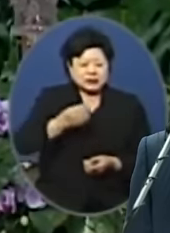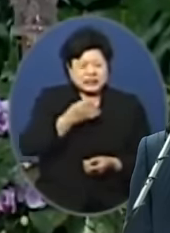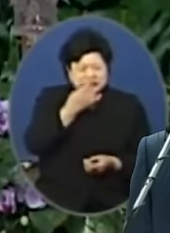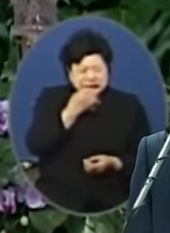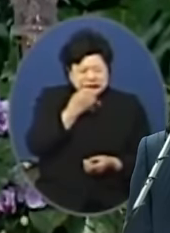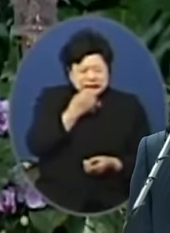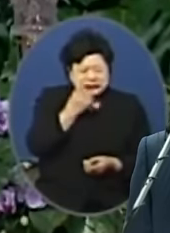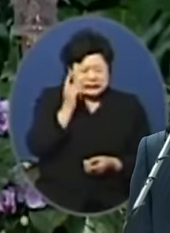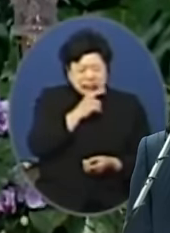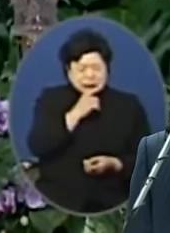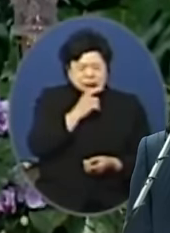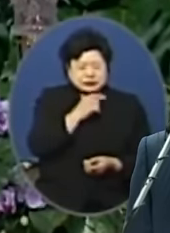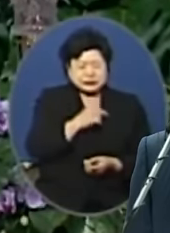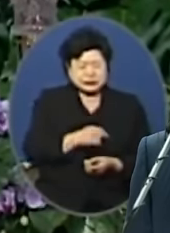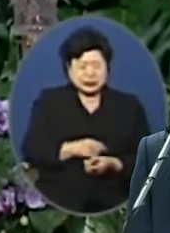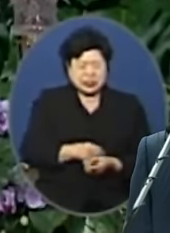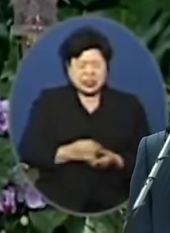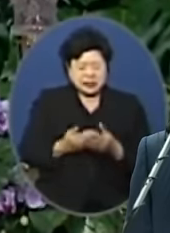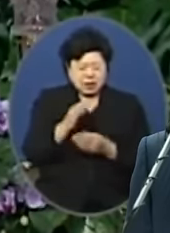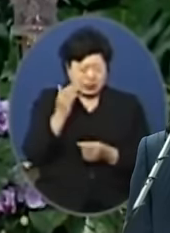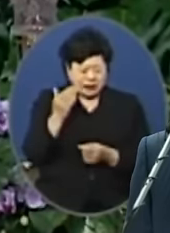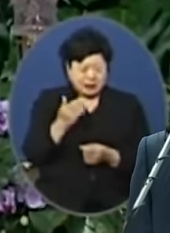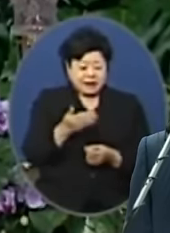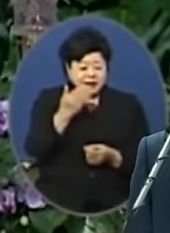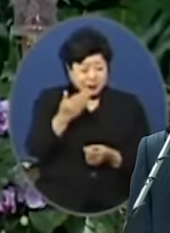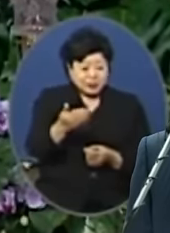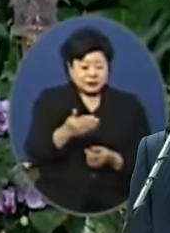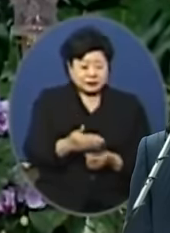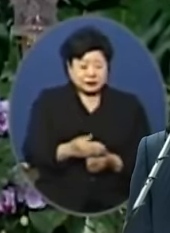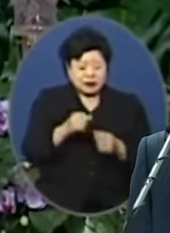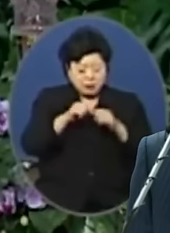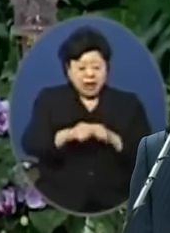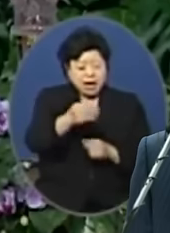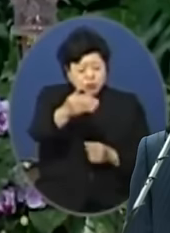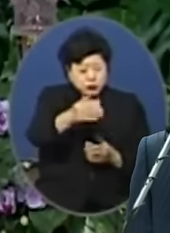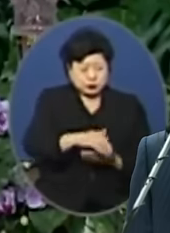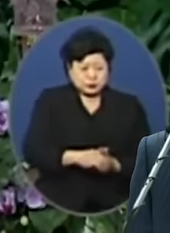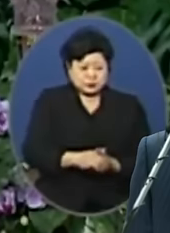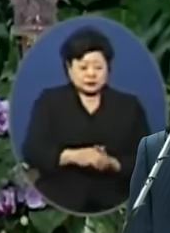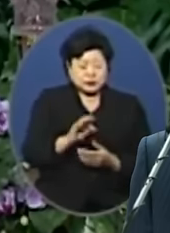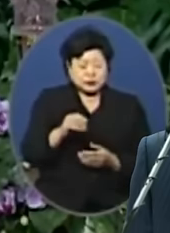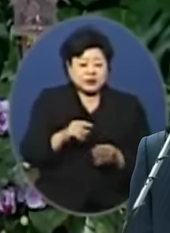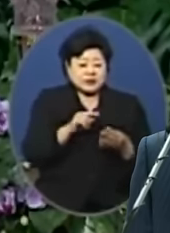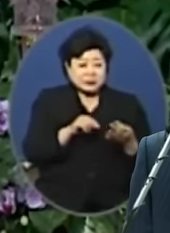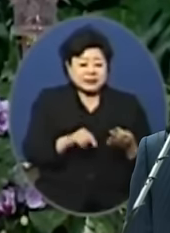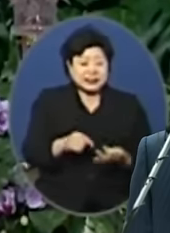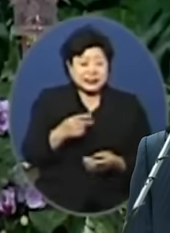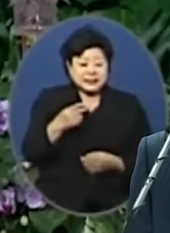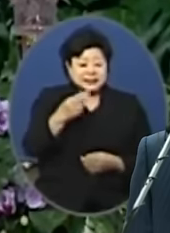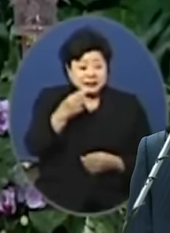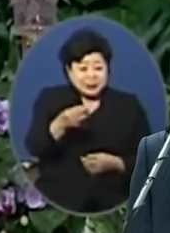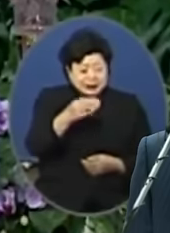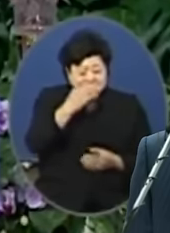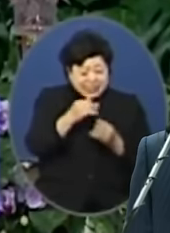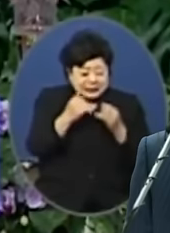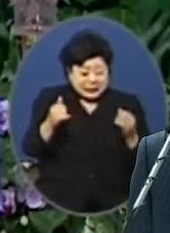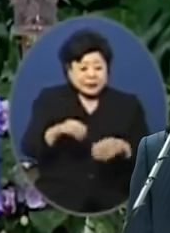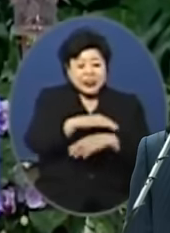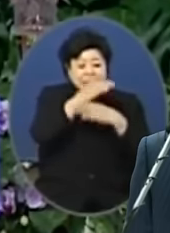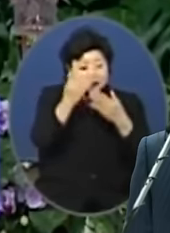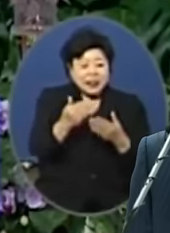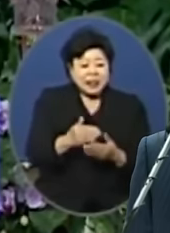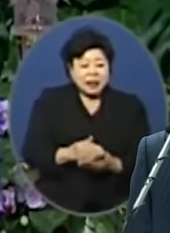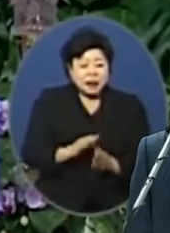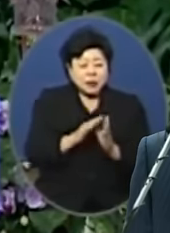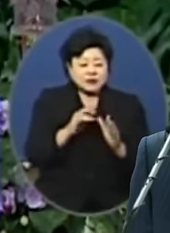인생 항로를 결정하는 중요한 요소가 되므로 여러분을 망하게 만드는 것입니다. 민수기 14장 2절로 3절에 이스라엘 자손이 다